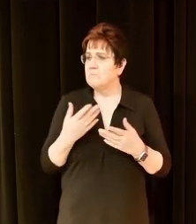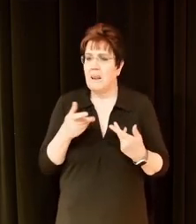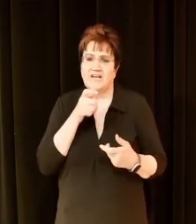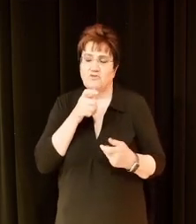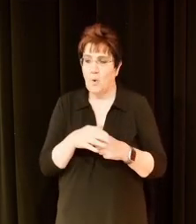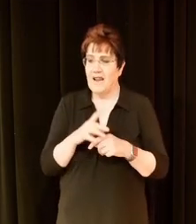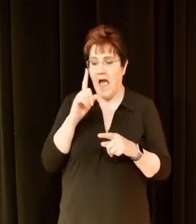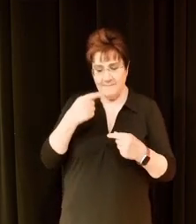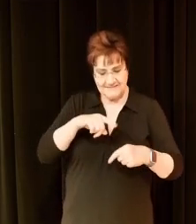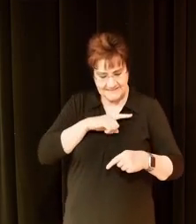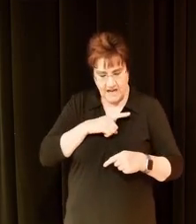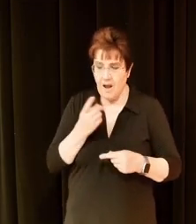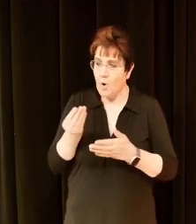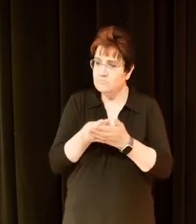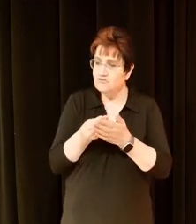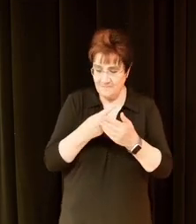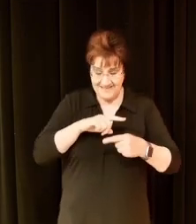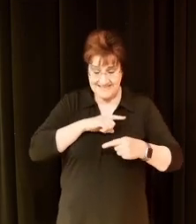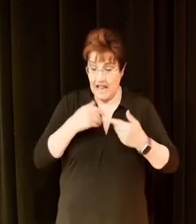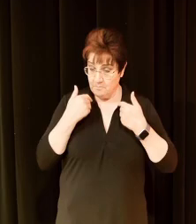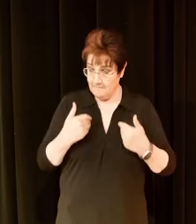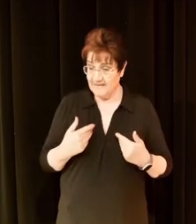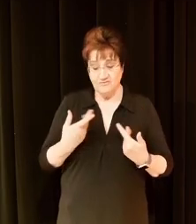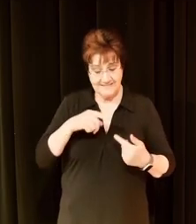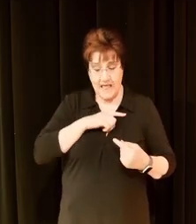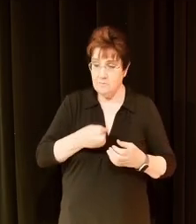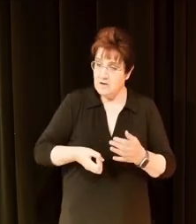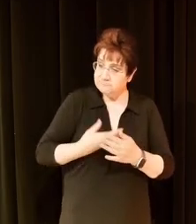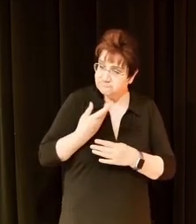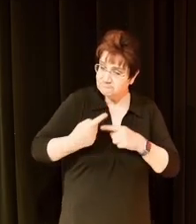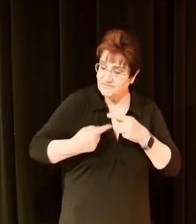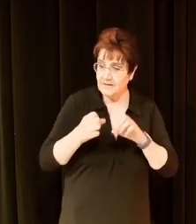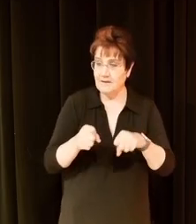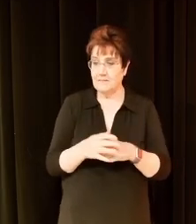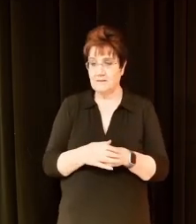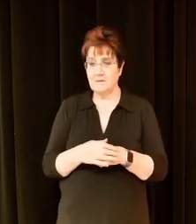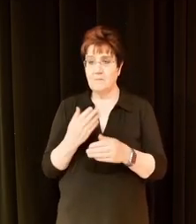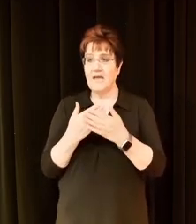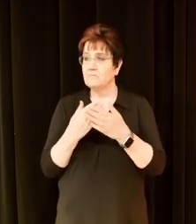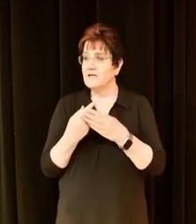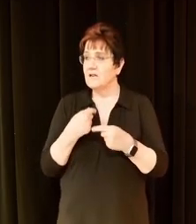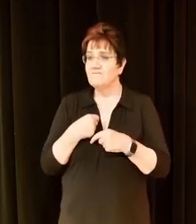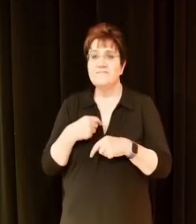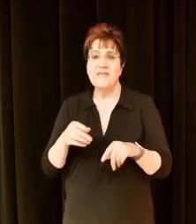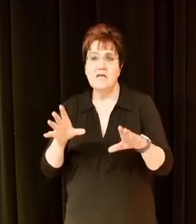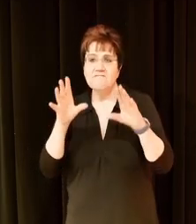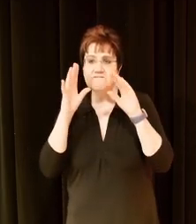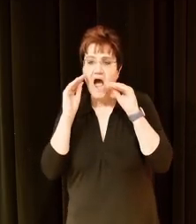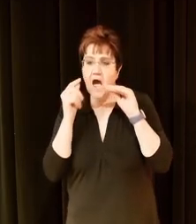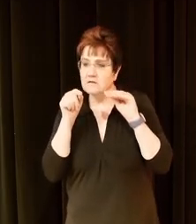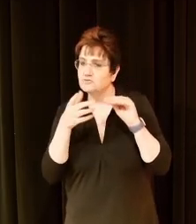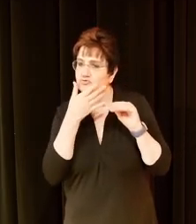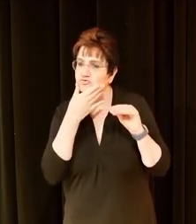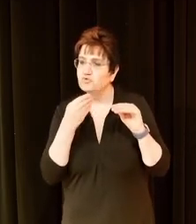was eben wir als Menschen auch entwickeln können. Was wir als Schönheit erfahren, so meine These,